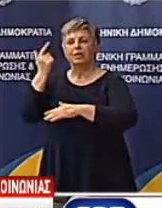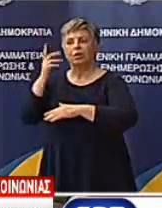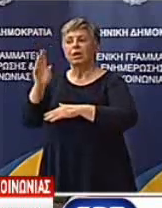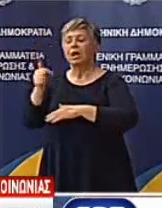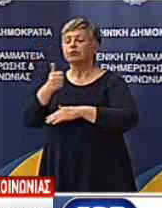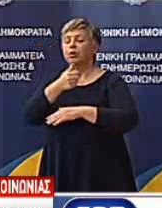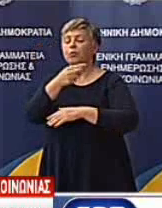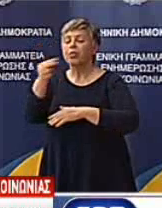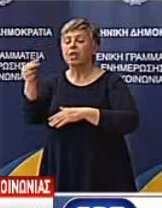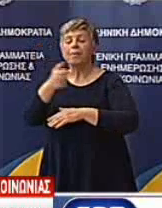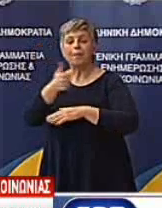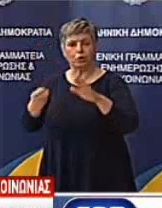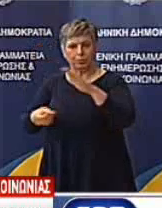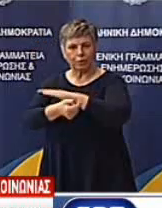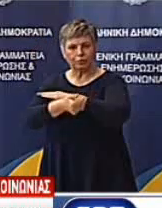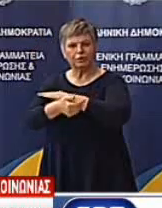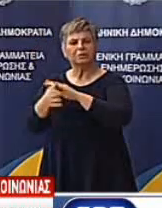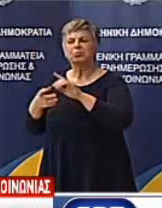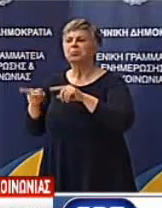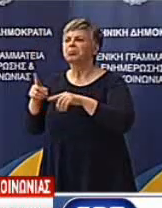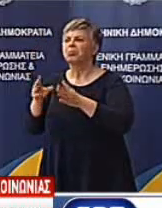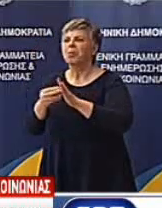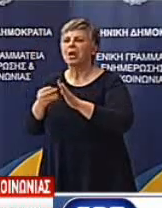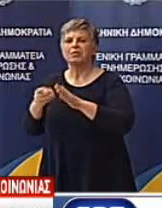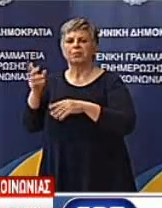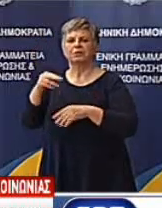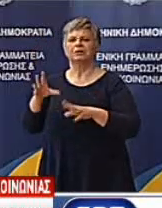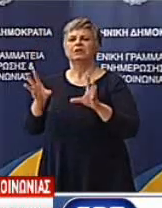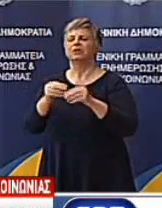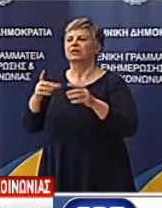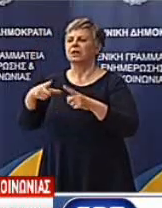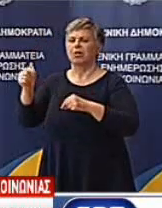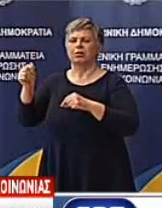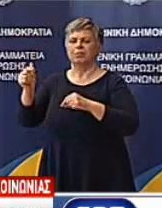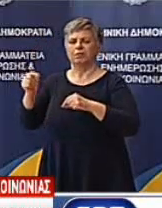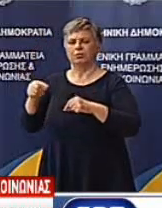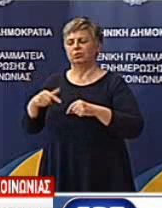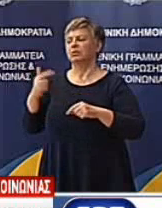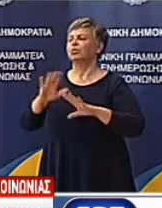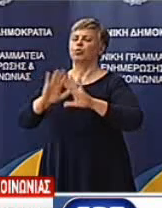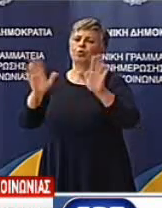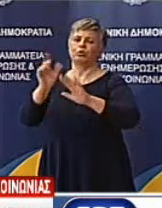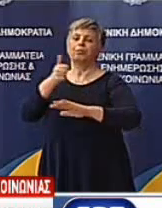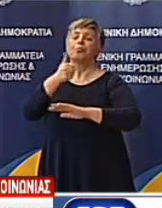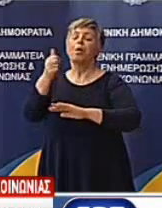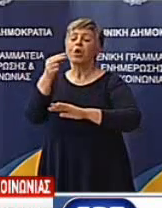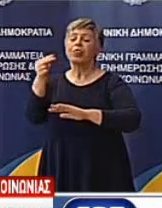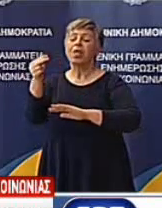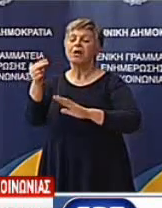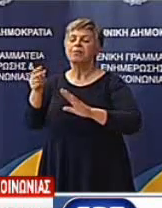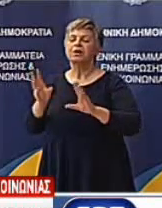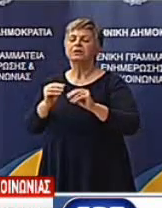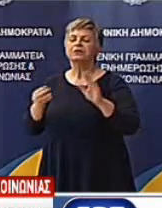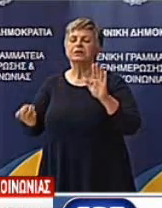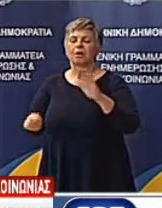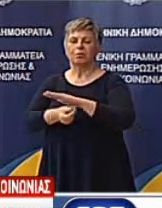για το προσφυγικό, γιατί είναι συγκαλείται για την συμμετοχή και βοήθεια προς τους πρόσφυγες, και εκεί οι χώρες